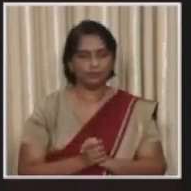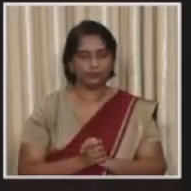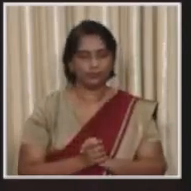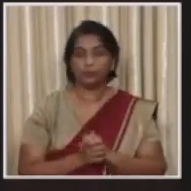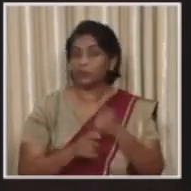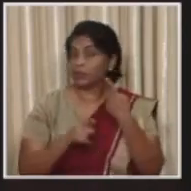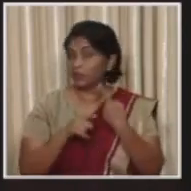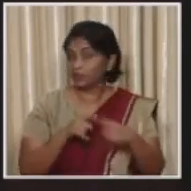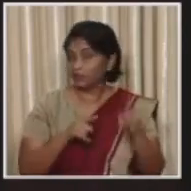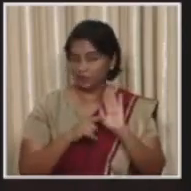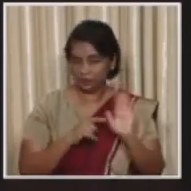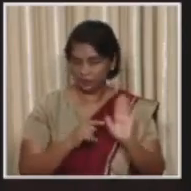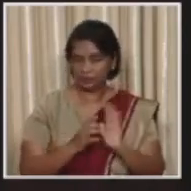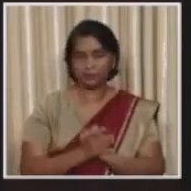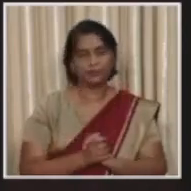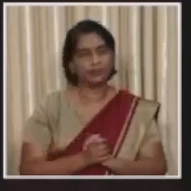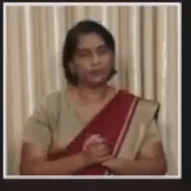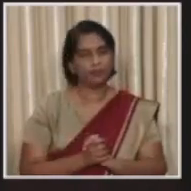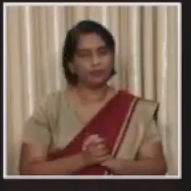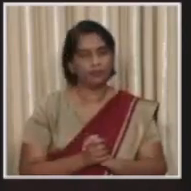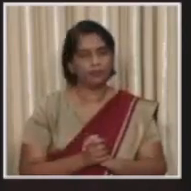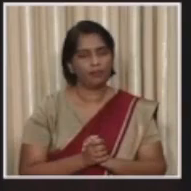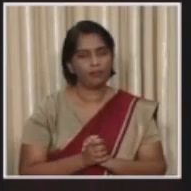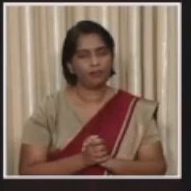ඒ විතරක් නෙමෙයි,